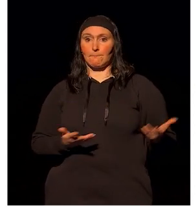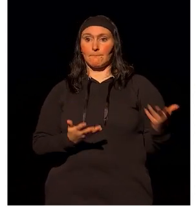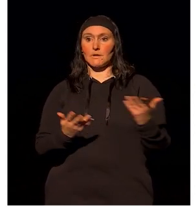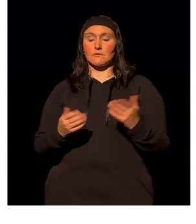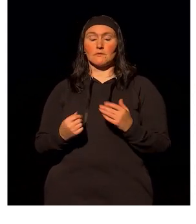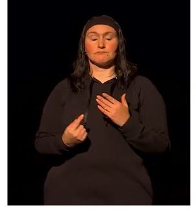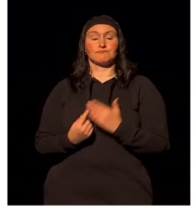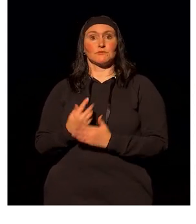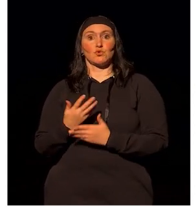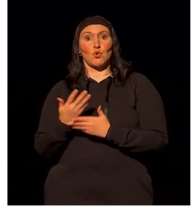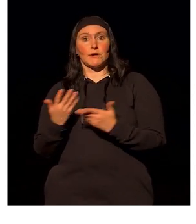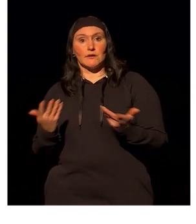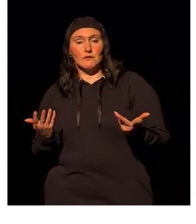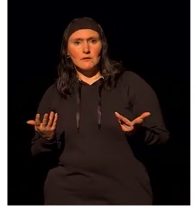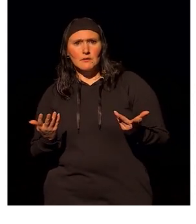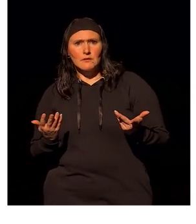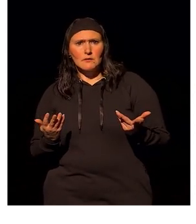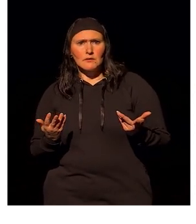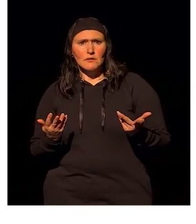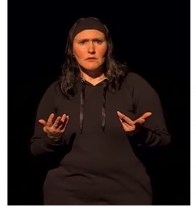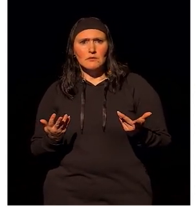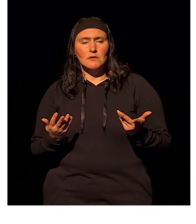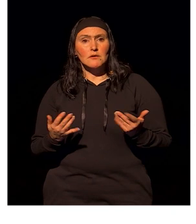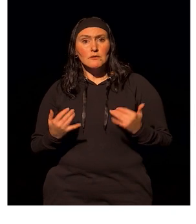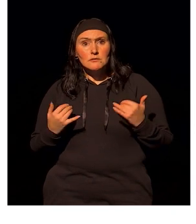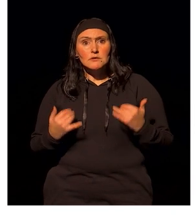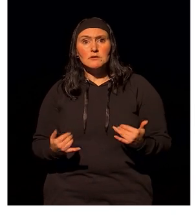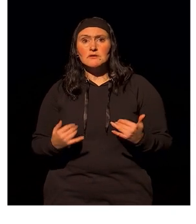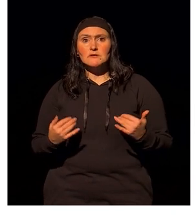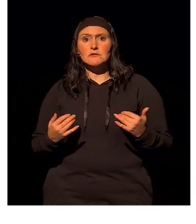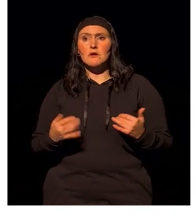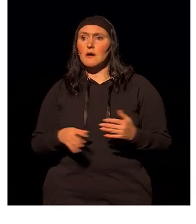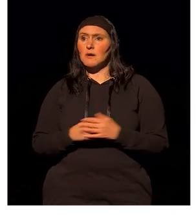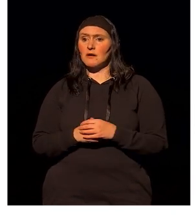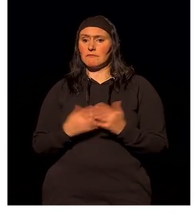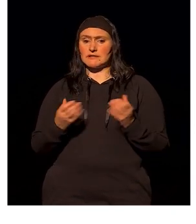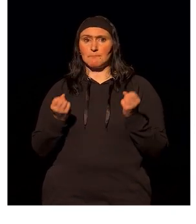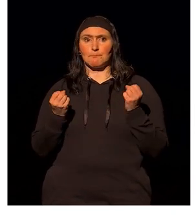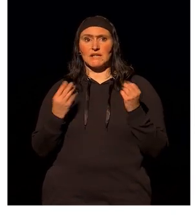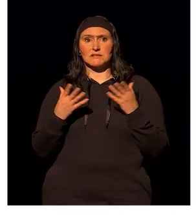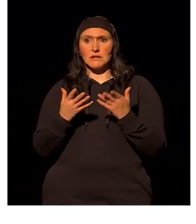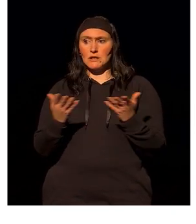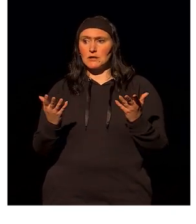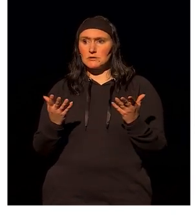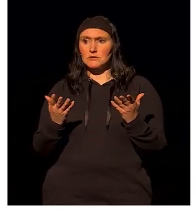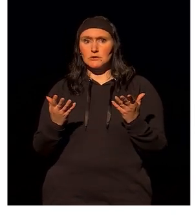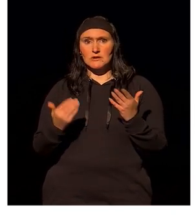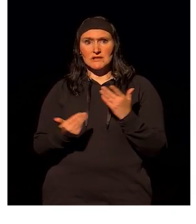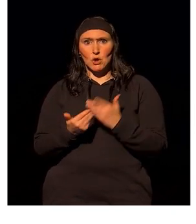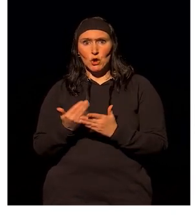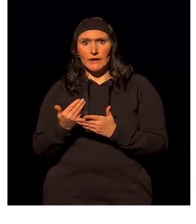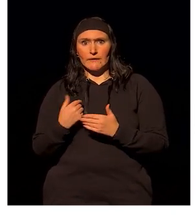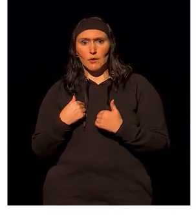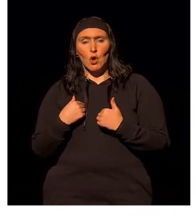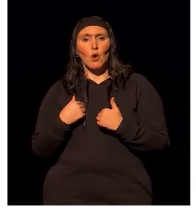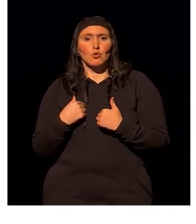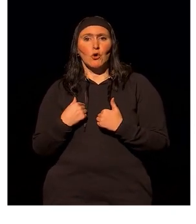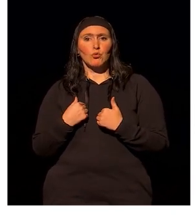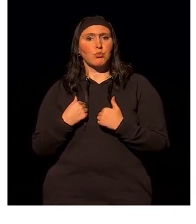sehr stark, die sich von dieser neuen Wirklichkeit nicht beeindrucken lassen und weiterhin an ihrem theoretischen